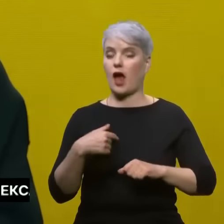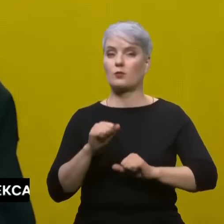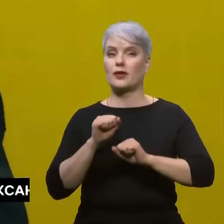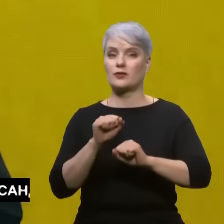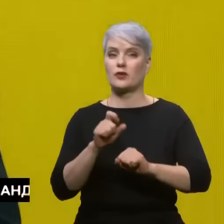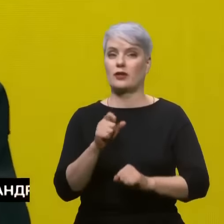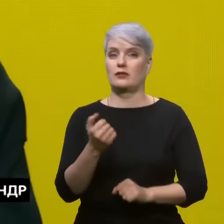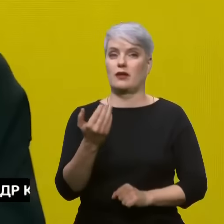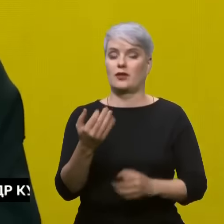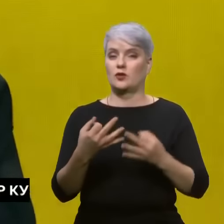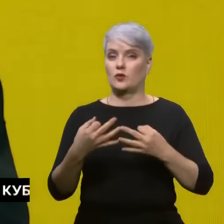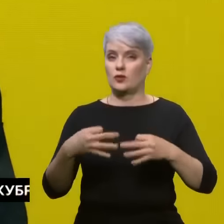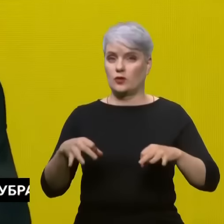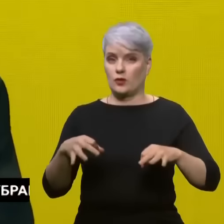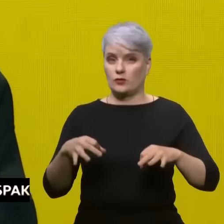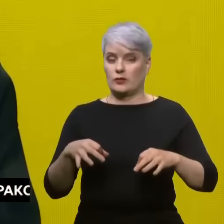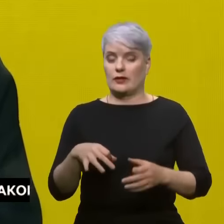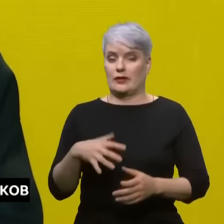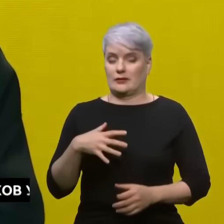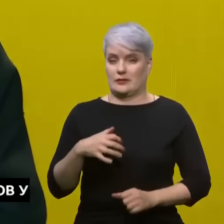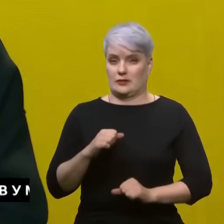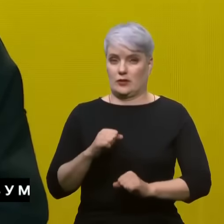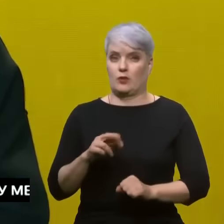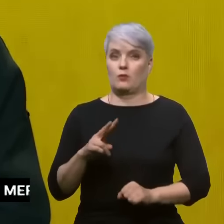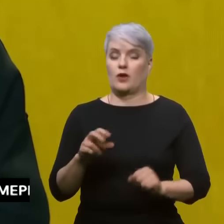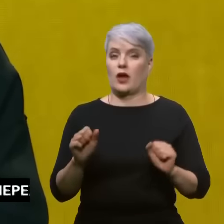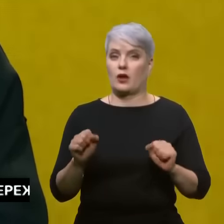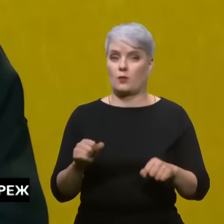мене потужні були стосунки